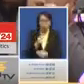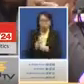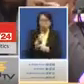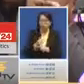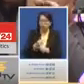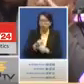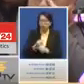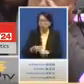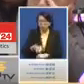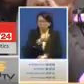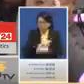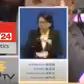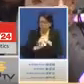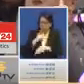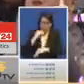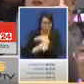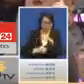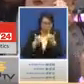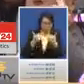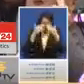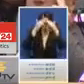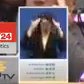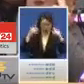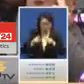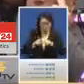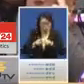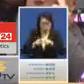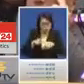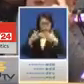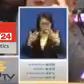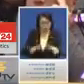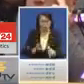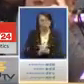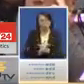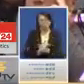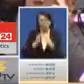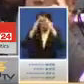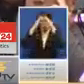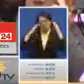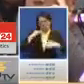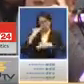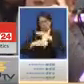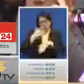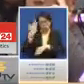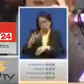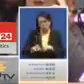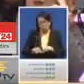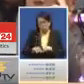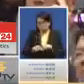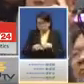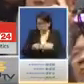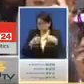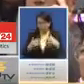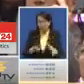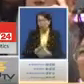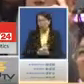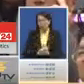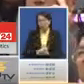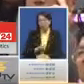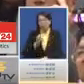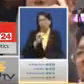ต้องรีบทำวันนี้เวียดนามไปแล้วเวียดนามไปแล้วนำหน้าเราแล้ว EU เขาเซ็นกัน